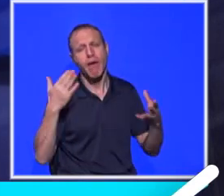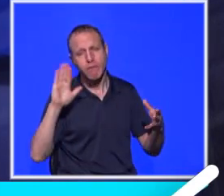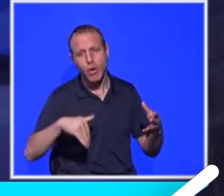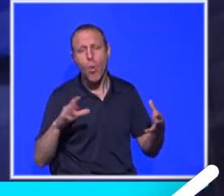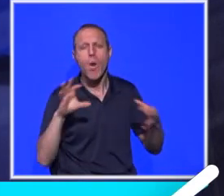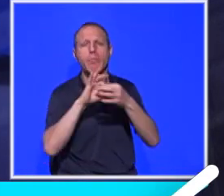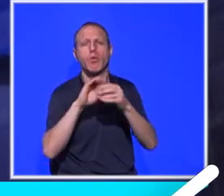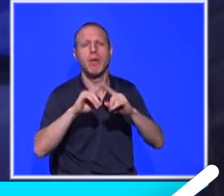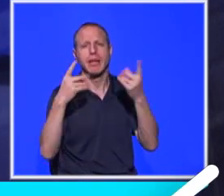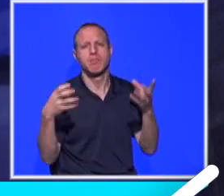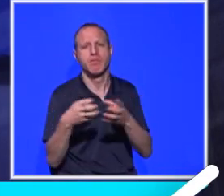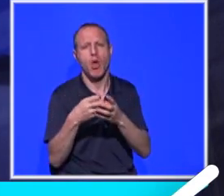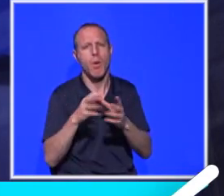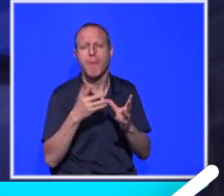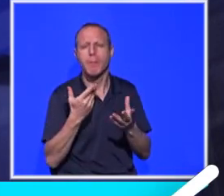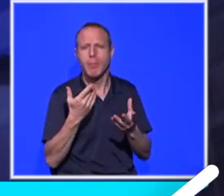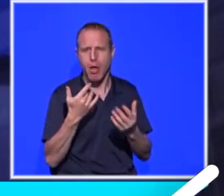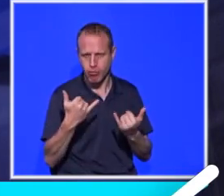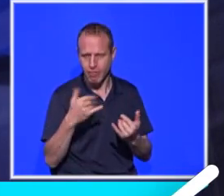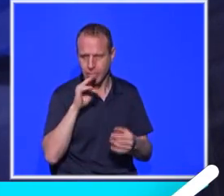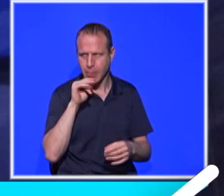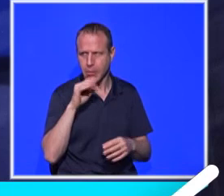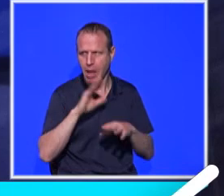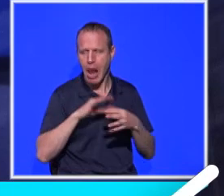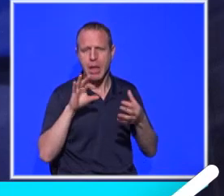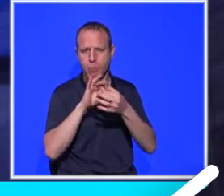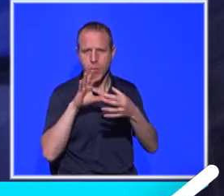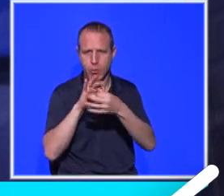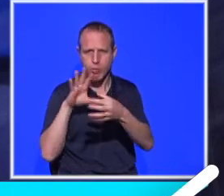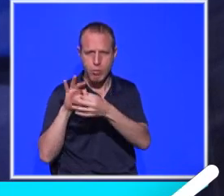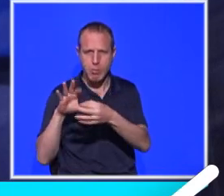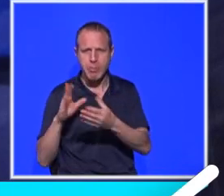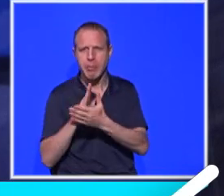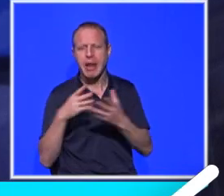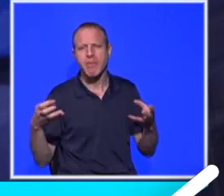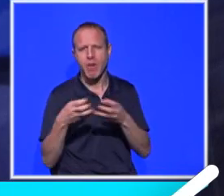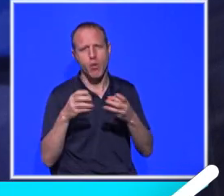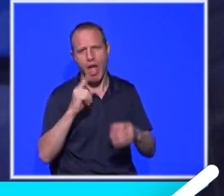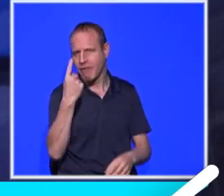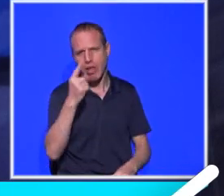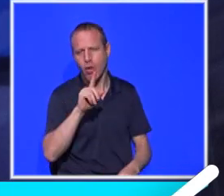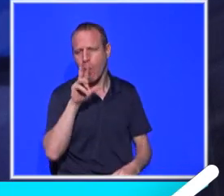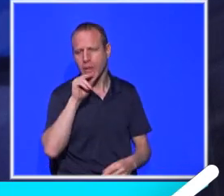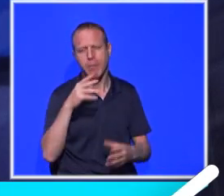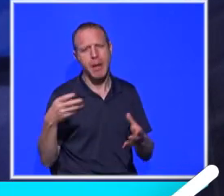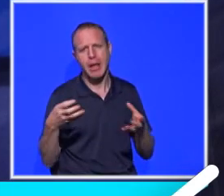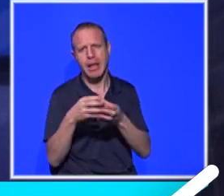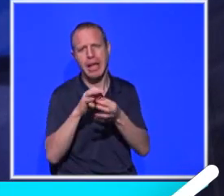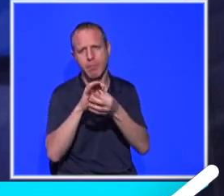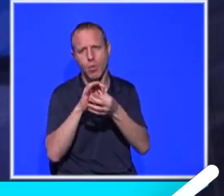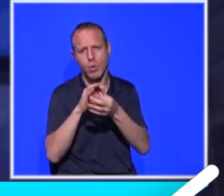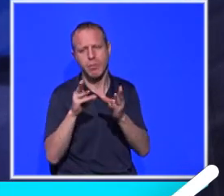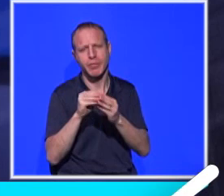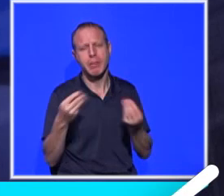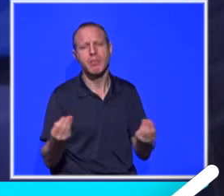מבחינת מפלגות. כאילו, עכשיו מדברים על חיבורים בין המפלגות. אף אחד לא מדבר על חיבורים עם